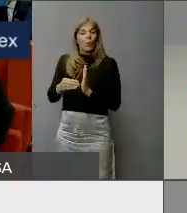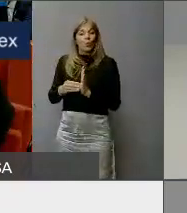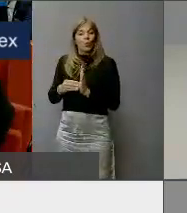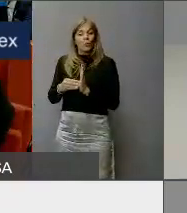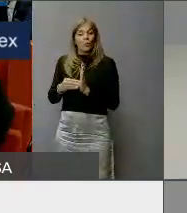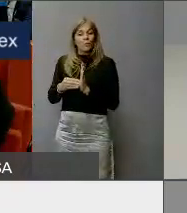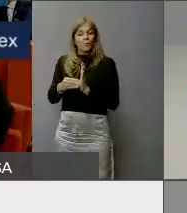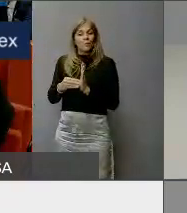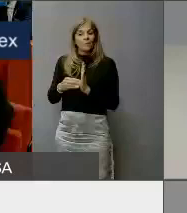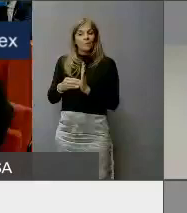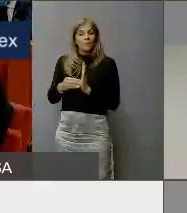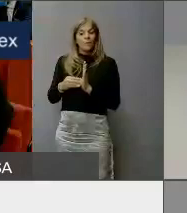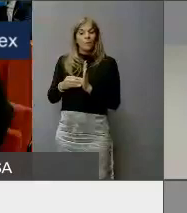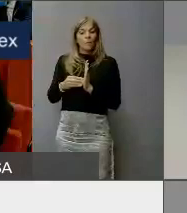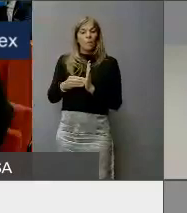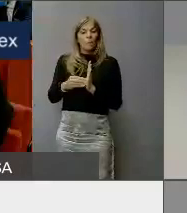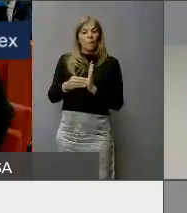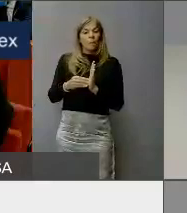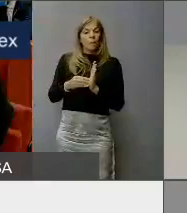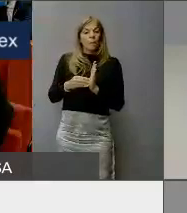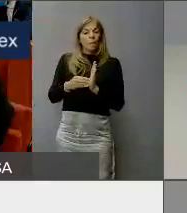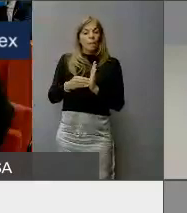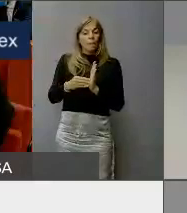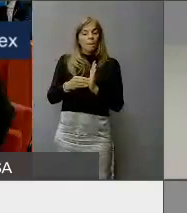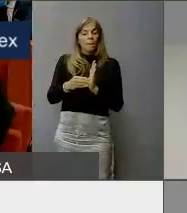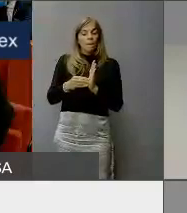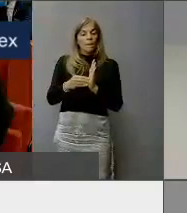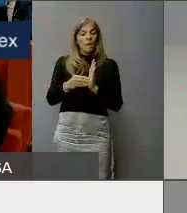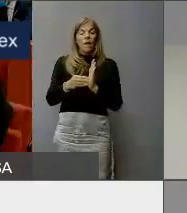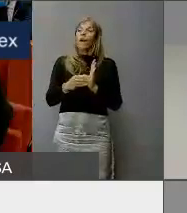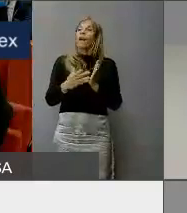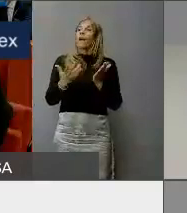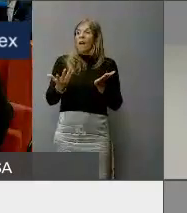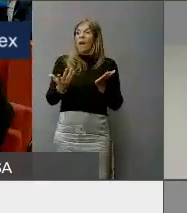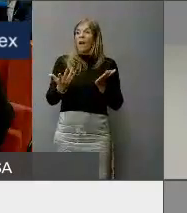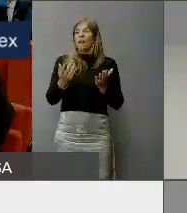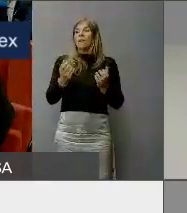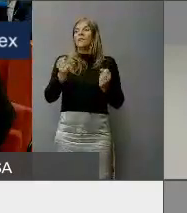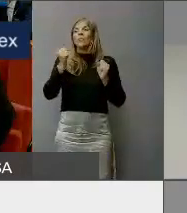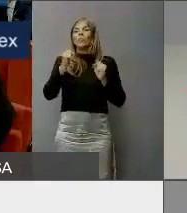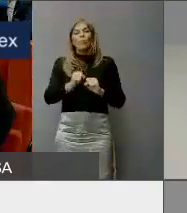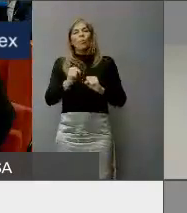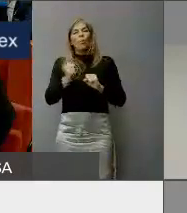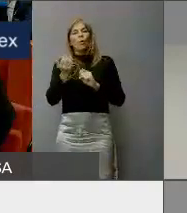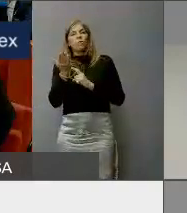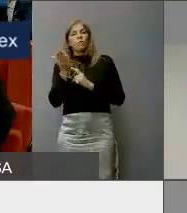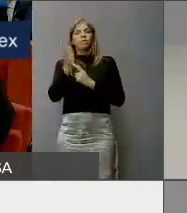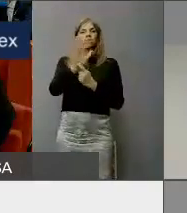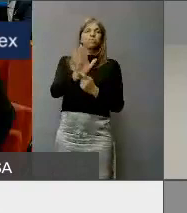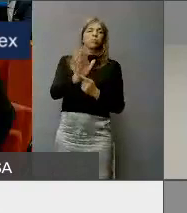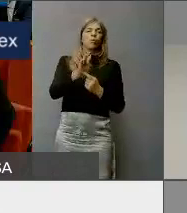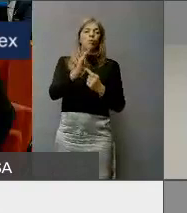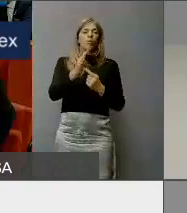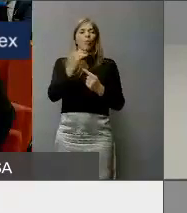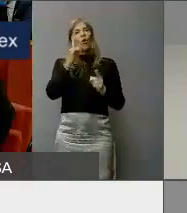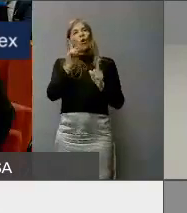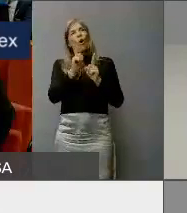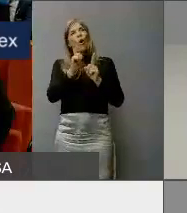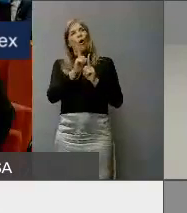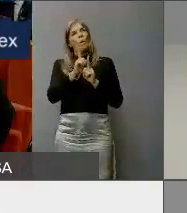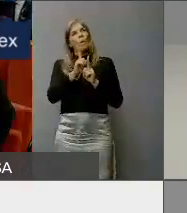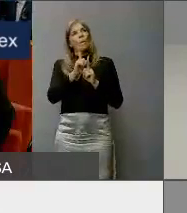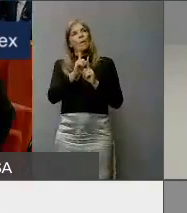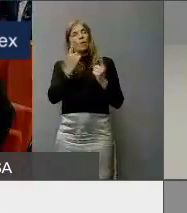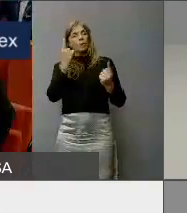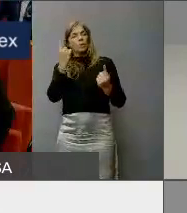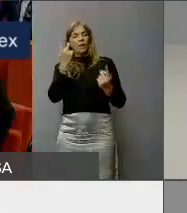si possono come dire si può dare un quadro reale di ciò che le famiglie